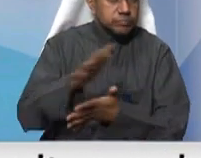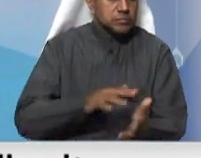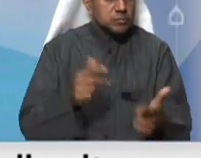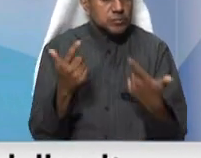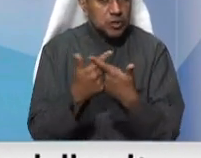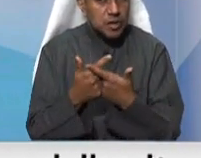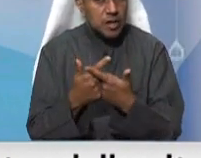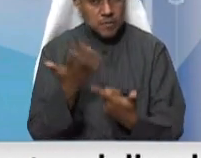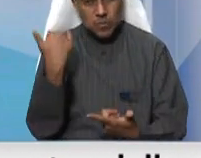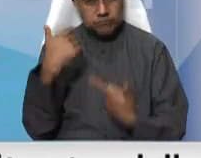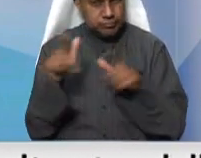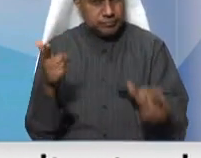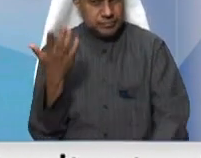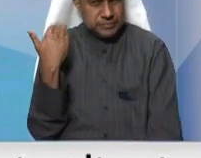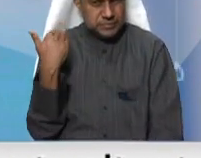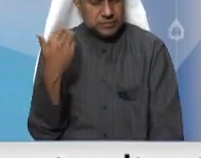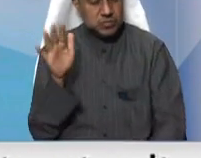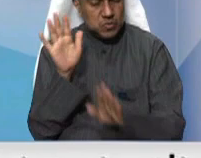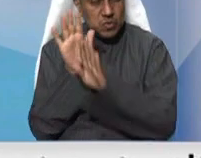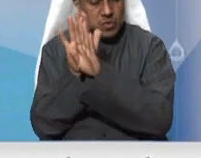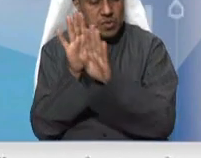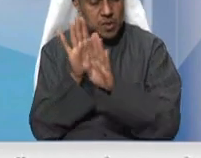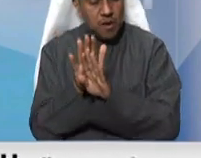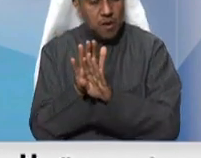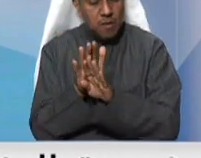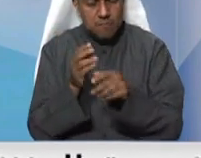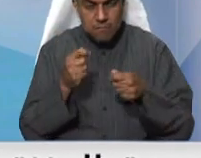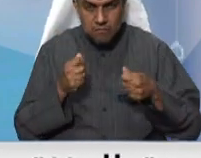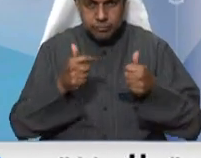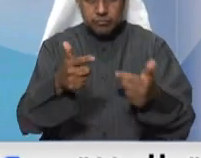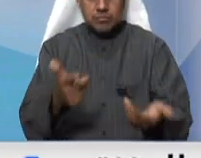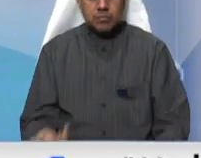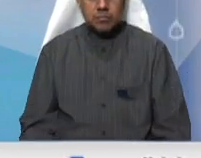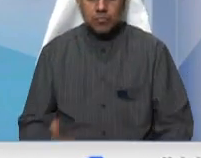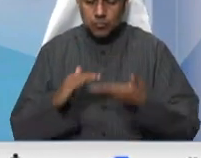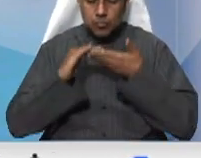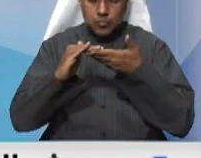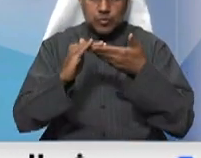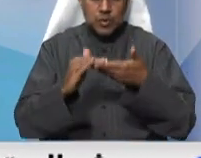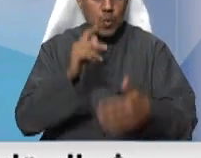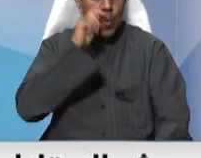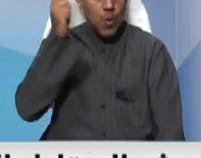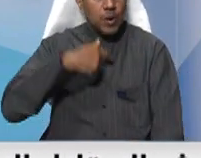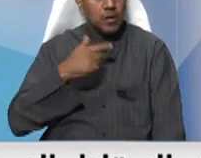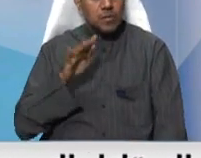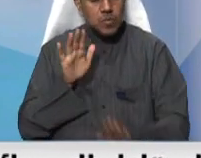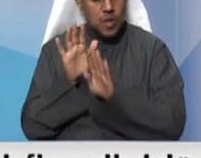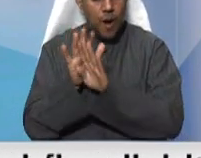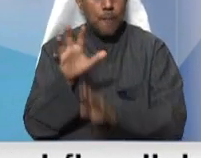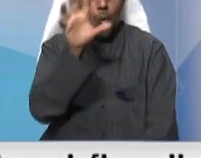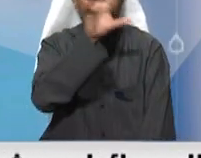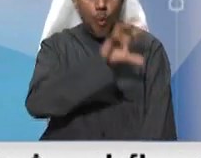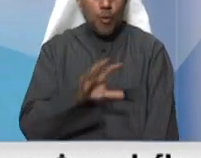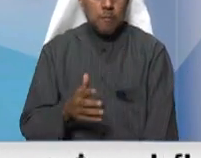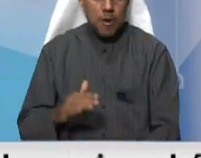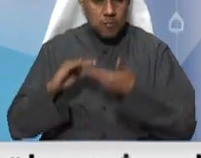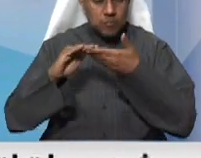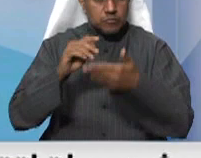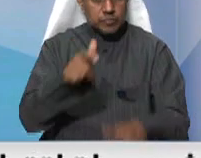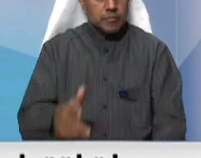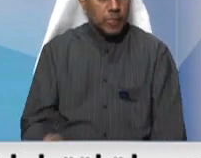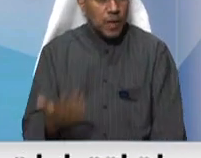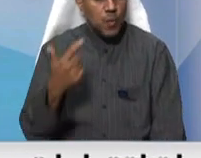أعلن مؤخرا. الدعم الأطلسي لأوكرانيا هو محور النقاش، وتحديدا التحذيرات